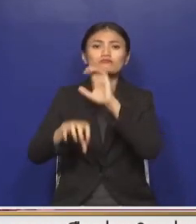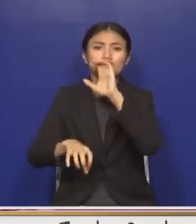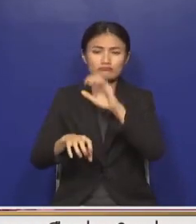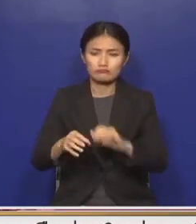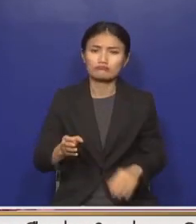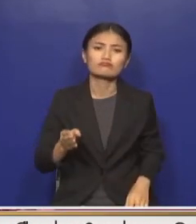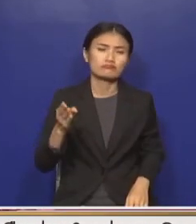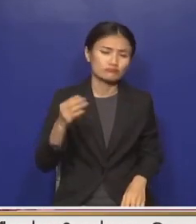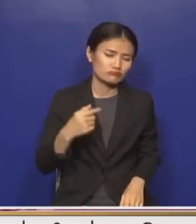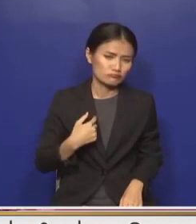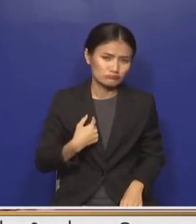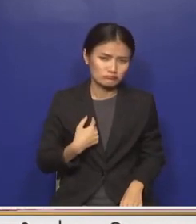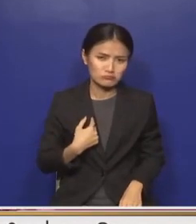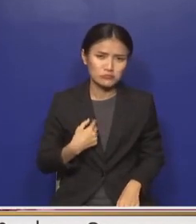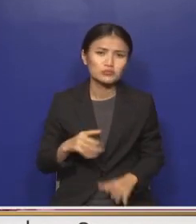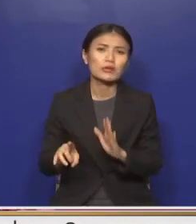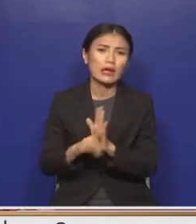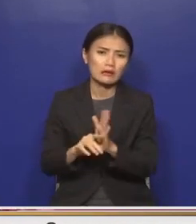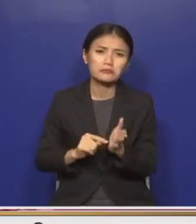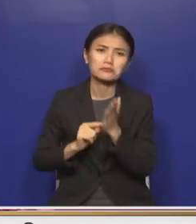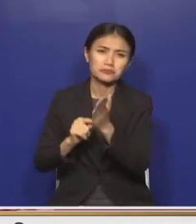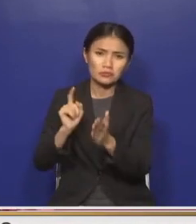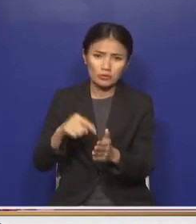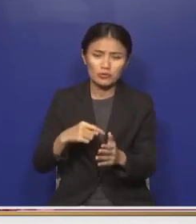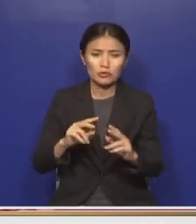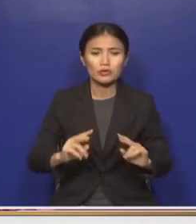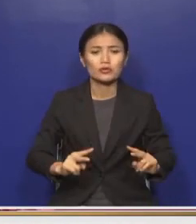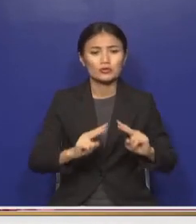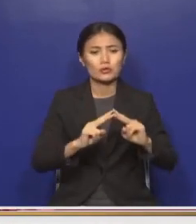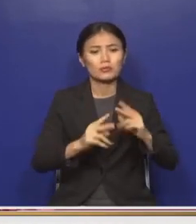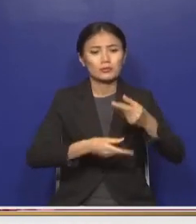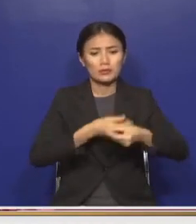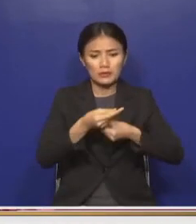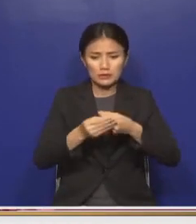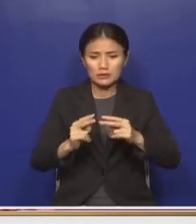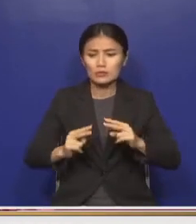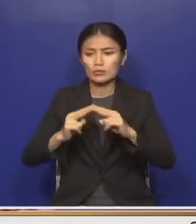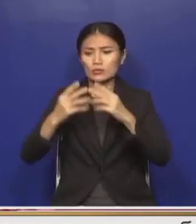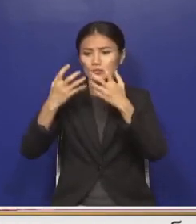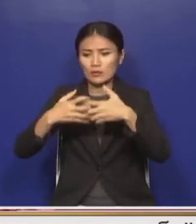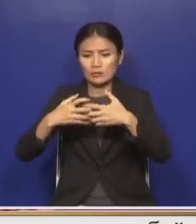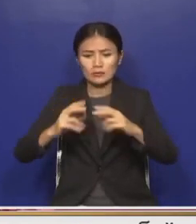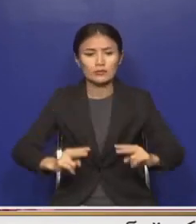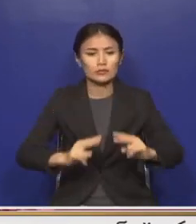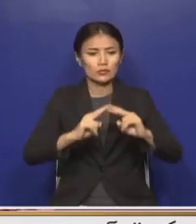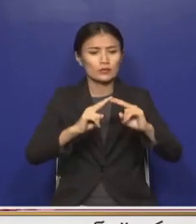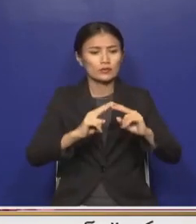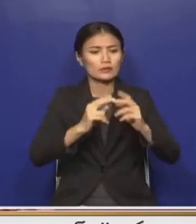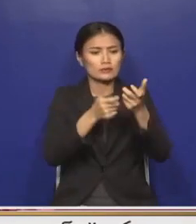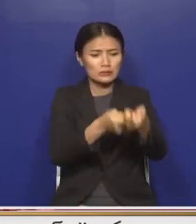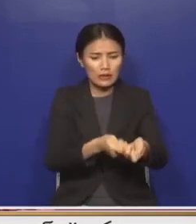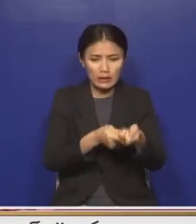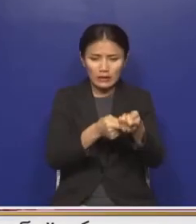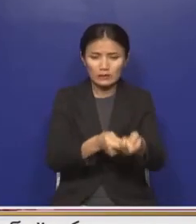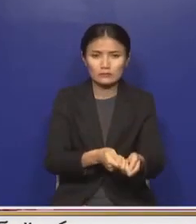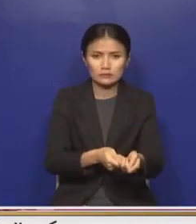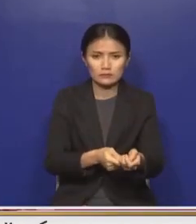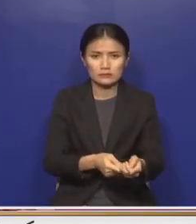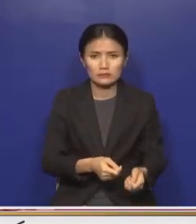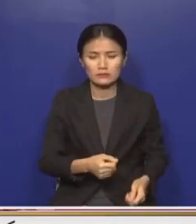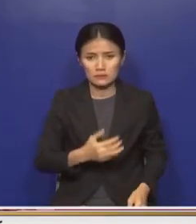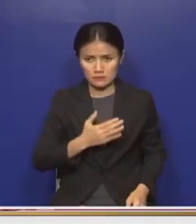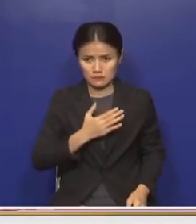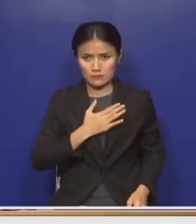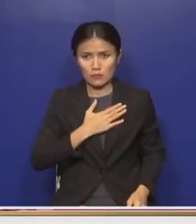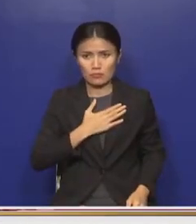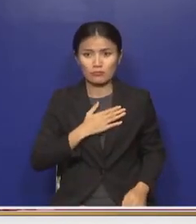ไม่วากระสวงพานิย์ไม่วากระสงสากรรมไม่ว่ากระสวงเกษตรไม่ว่ากระสวงอะไรๆก็ตามครับผมในฐานะหนึที่เคย